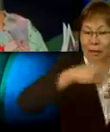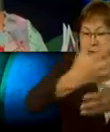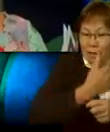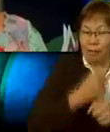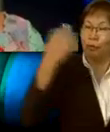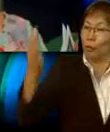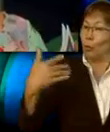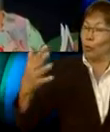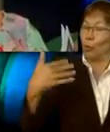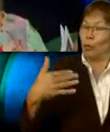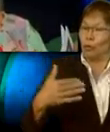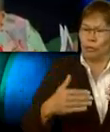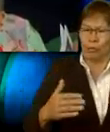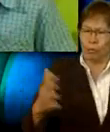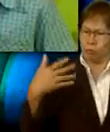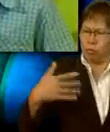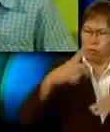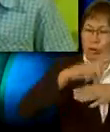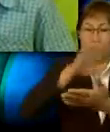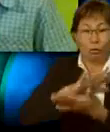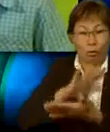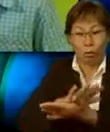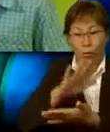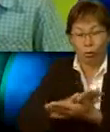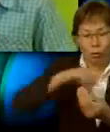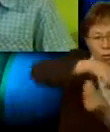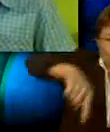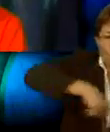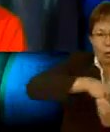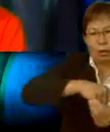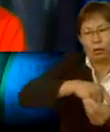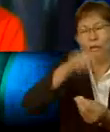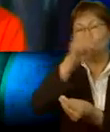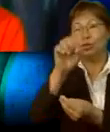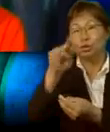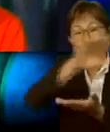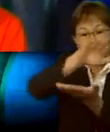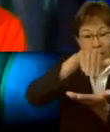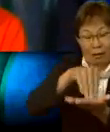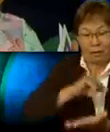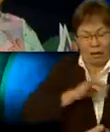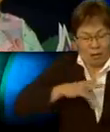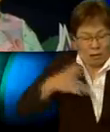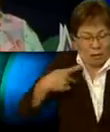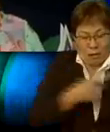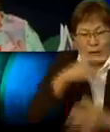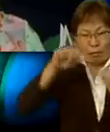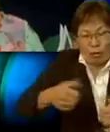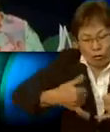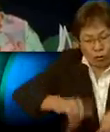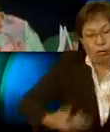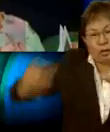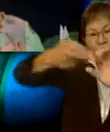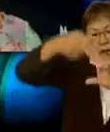Kempen ini dapat sambutan menggalakkan di sekolah-sekolah sekitar Zon Tengah. Saya rasa kita pun boleh